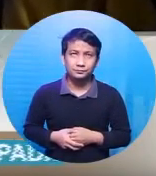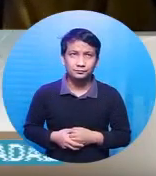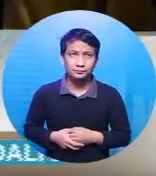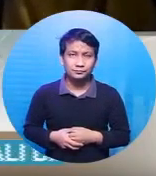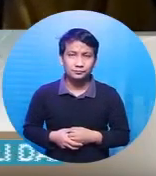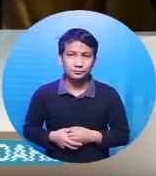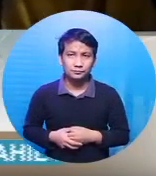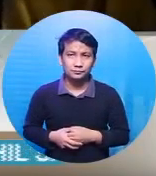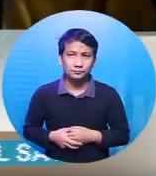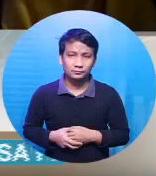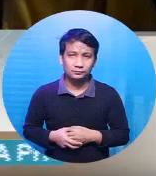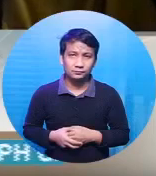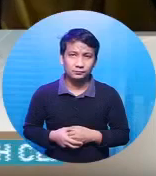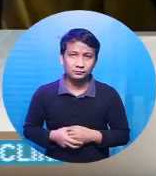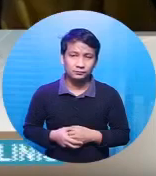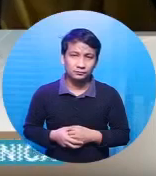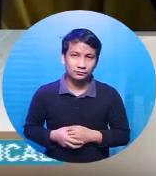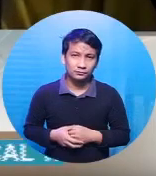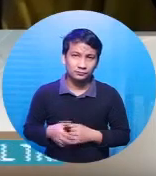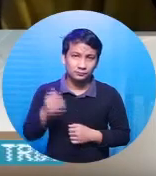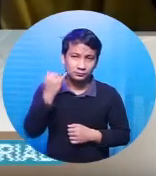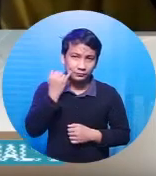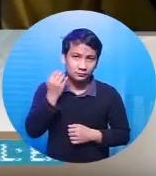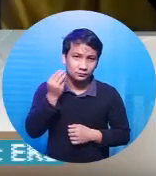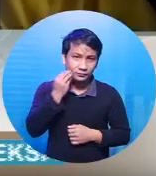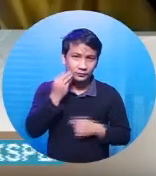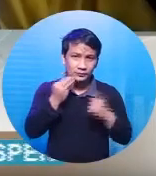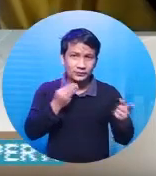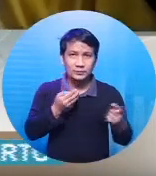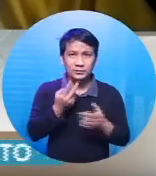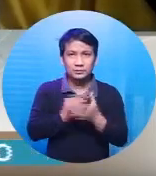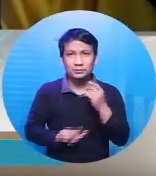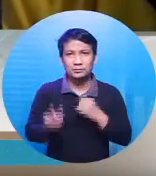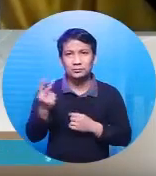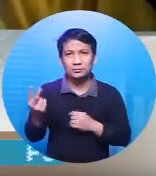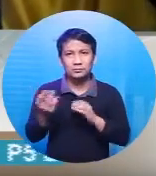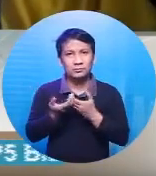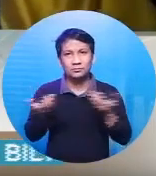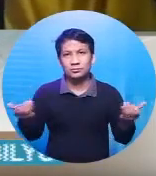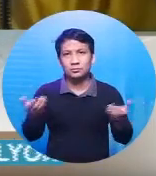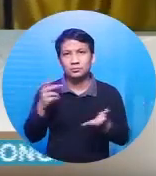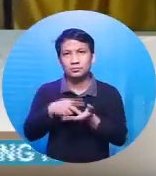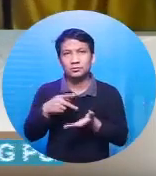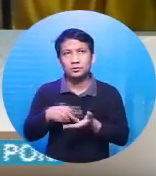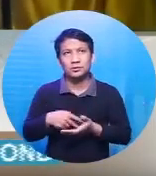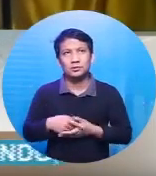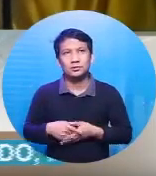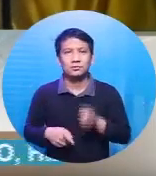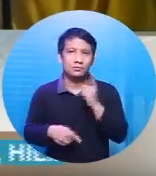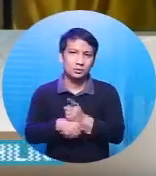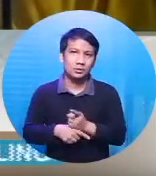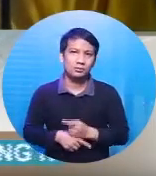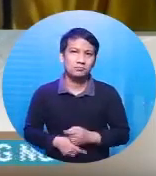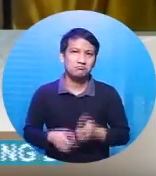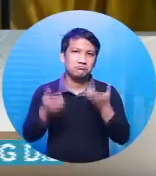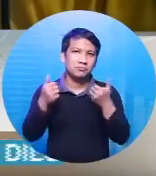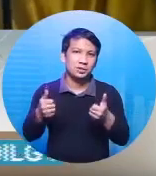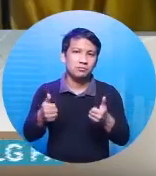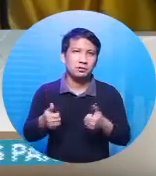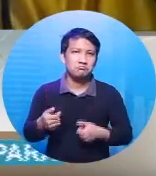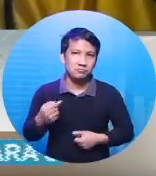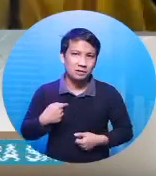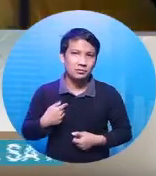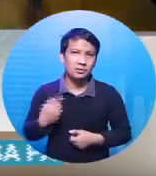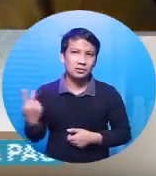Jasmine. Gusto ko rin po makausap si Jeric, yung kaming dalawa lang po yung walang makikialam. Okay, sige po. Done. Kami hong